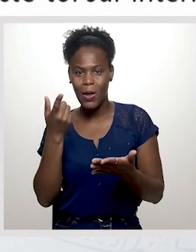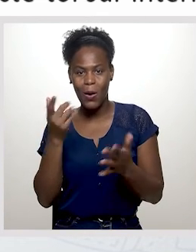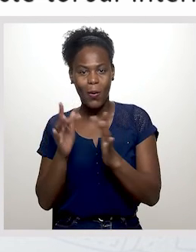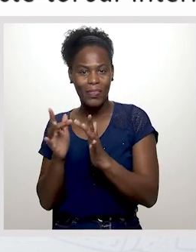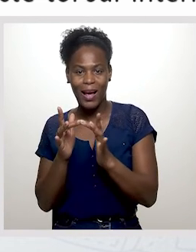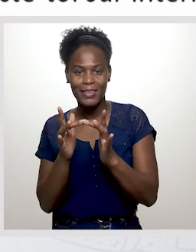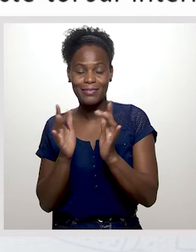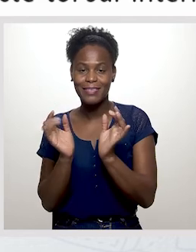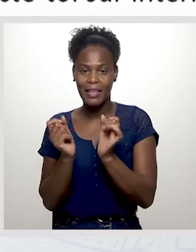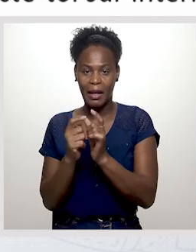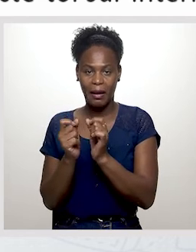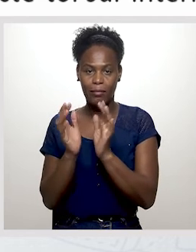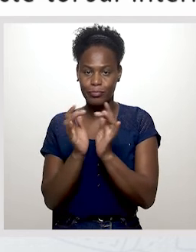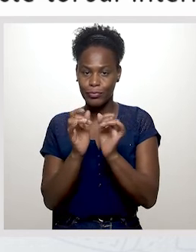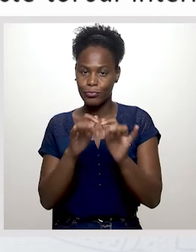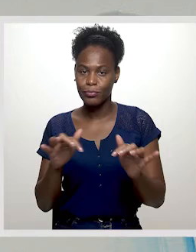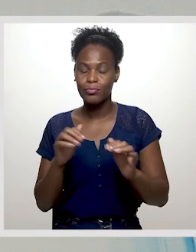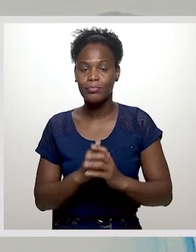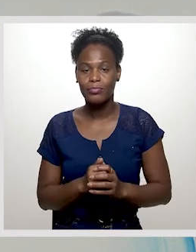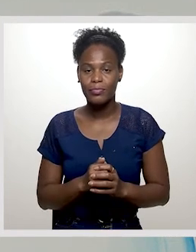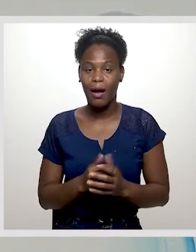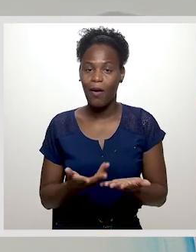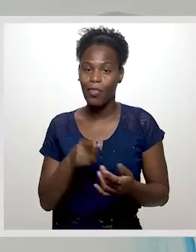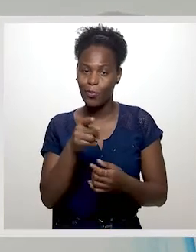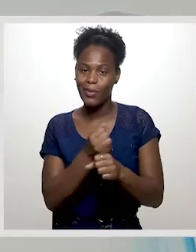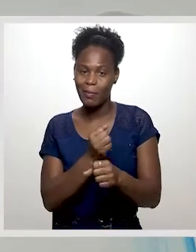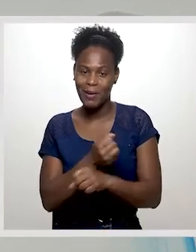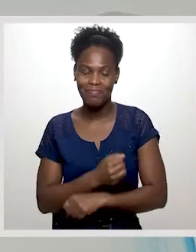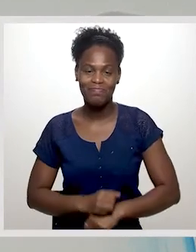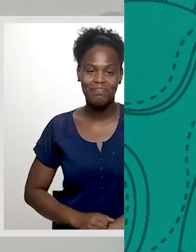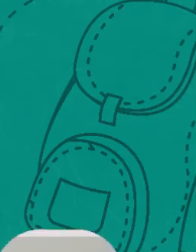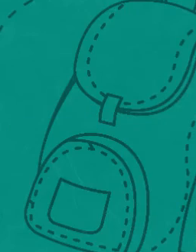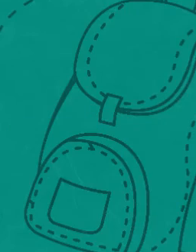sur Internet. Maintenant, à toi de travailler.